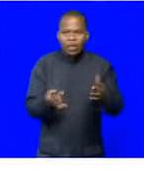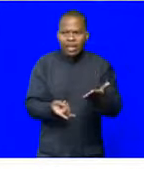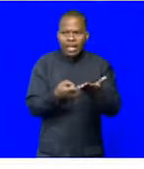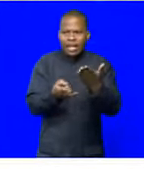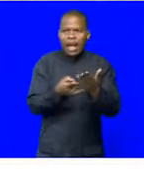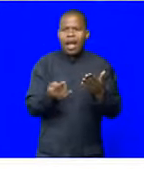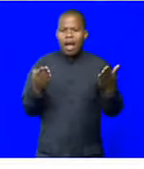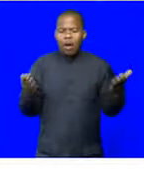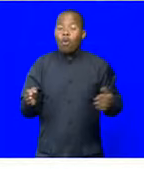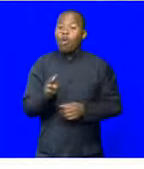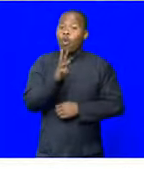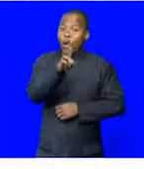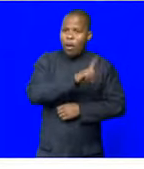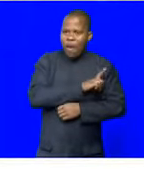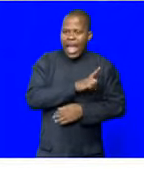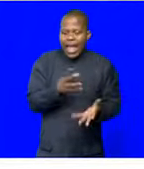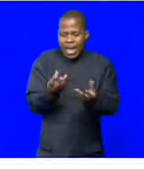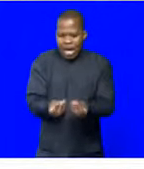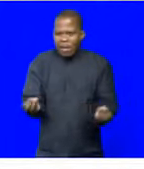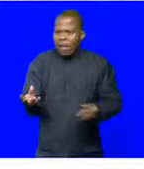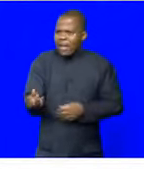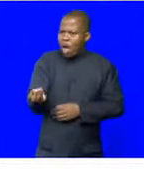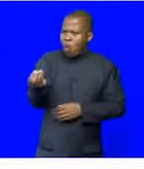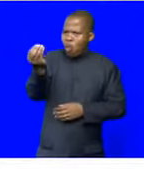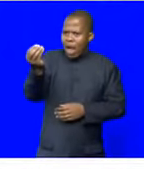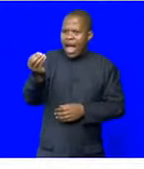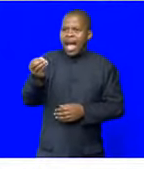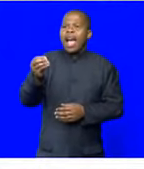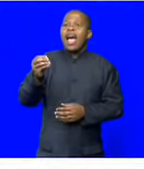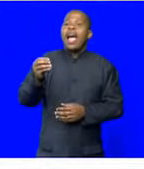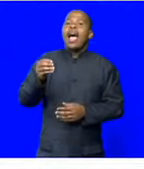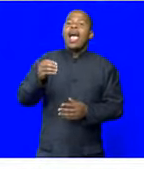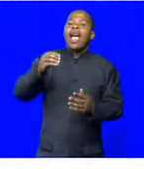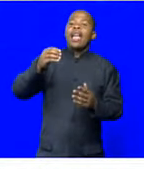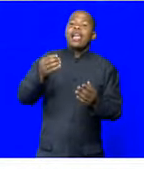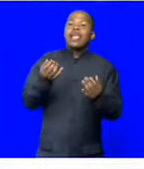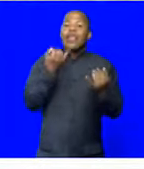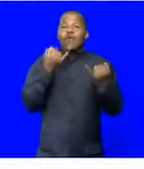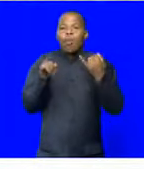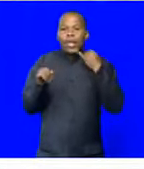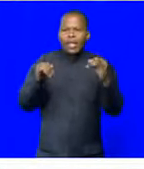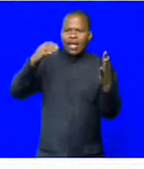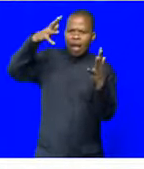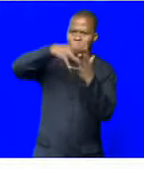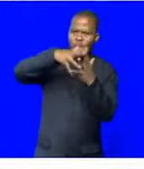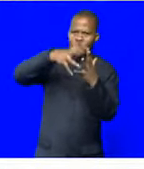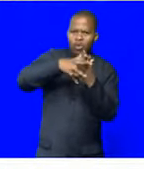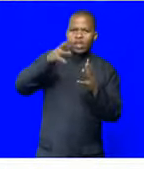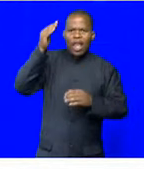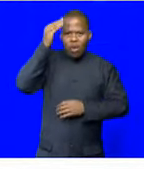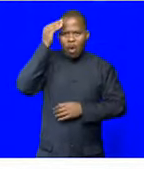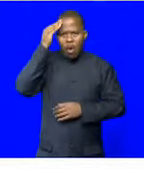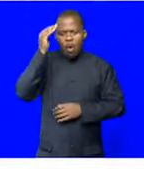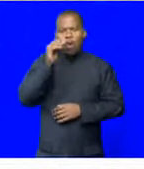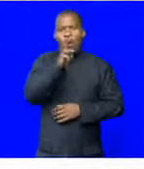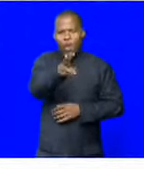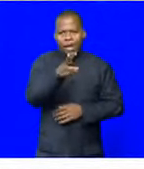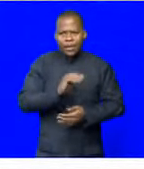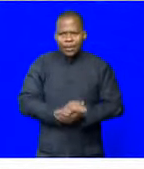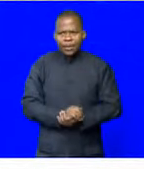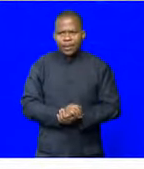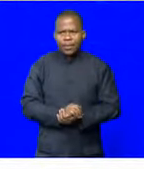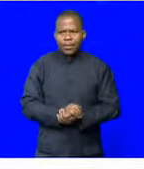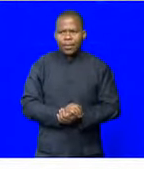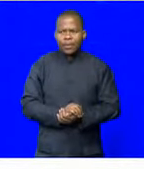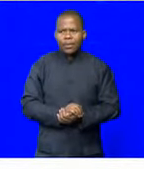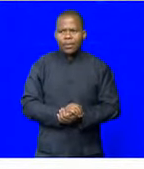kulaba abasebancane khona sathi ukuthi sikhulisa abantu laba labanelwadi leli lelikahle when it comes to sexual violence, because it's a